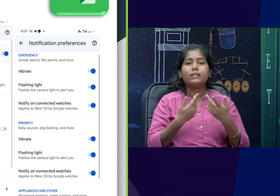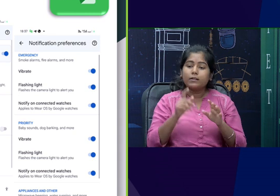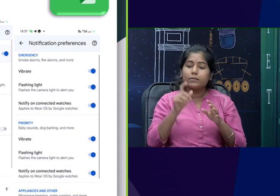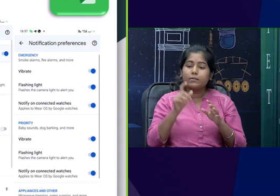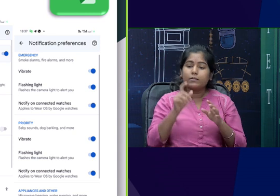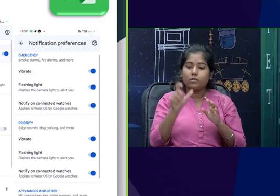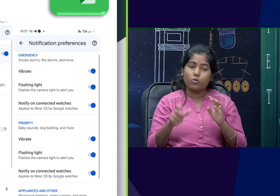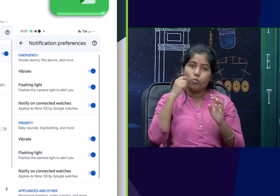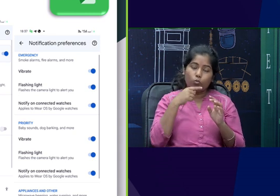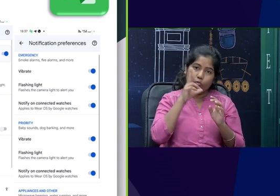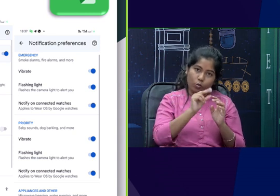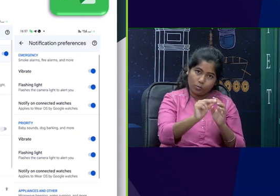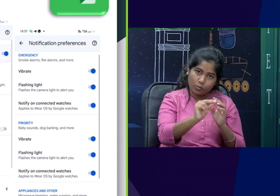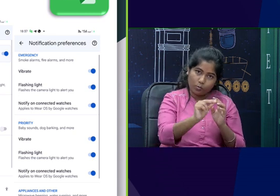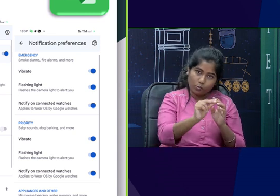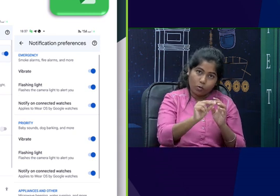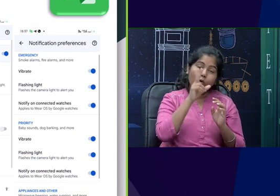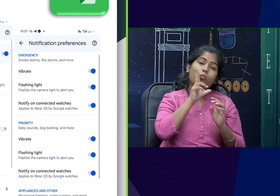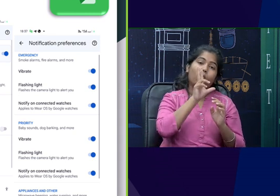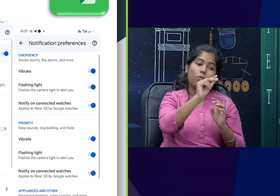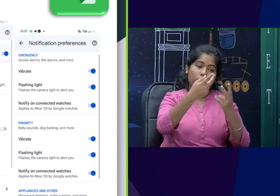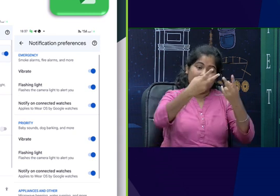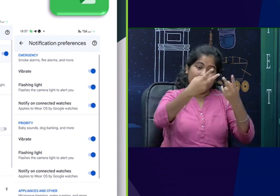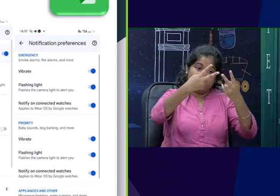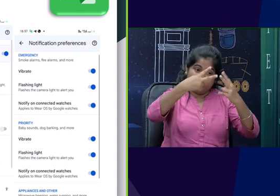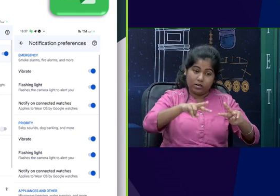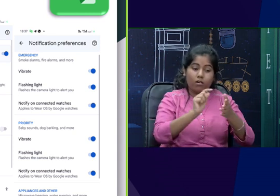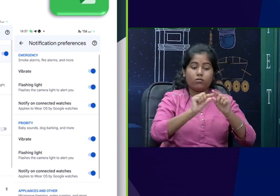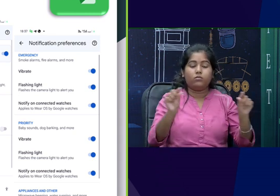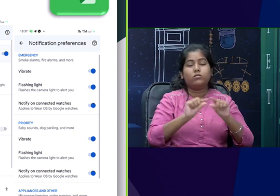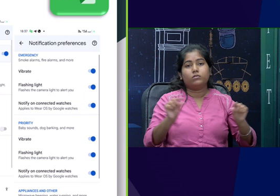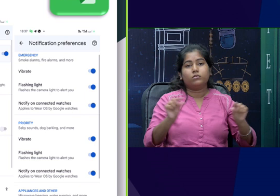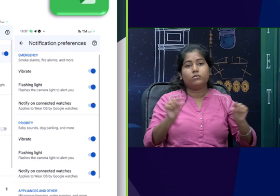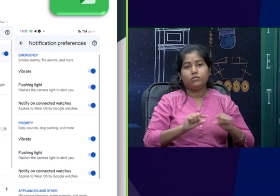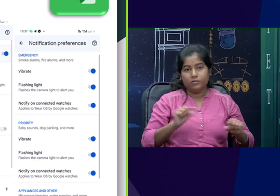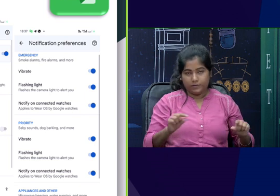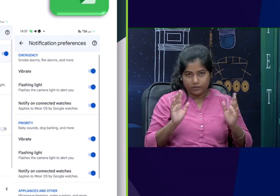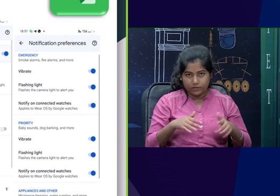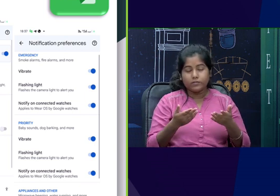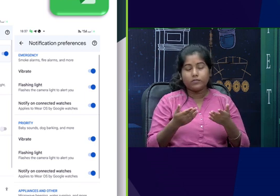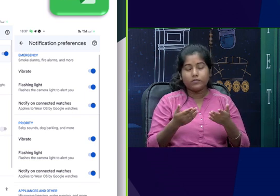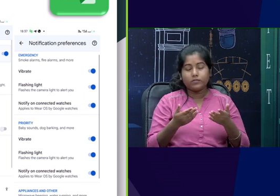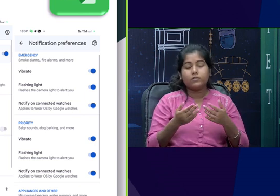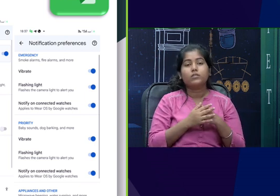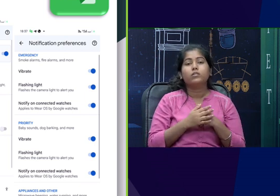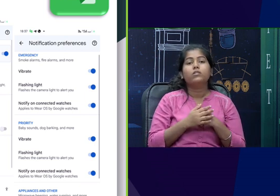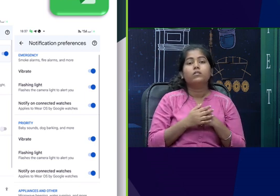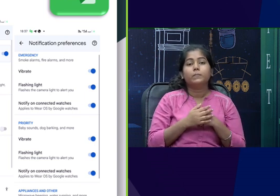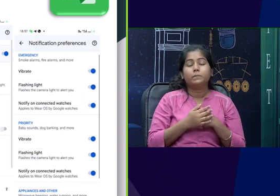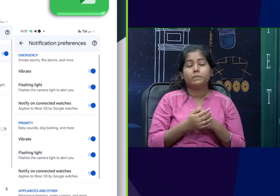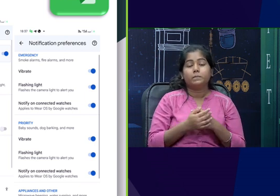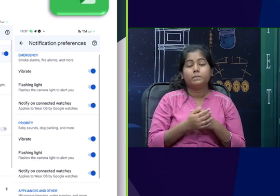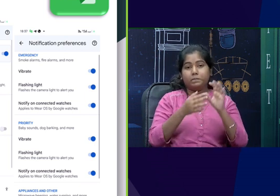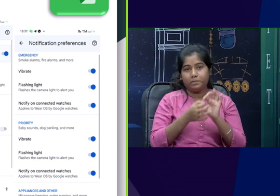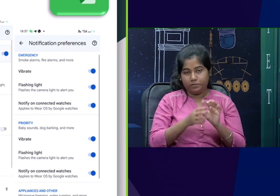है उसके जब वॉइस जो टेक्स्ट में आ रही है उसको लार्ज कर सकते हैं, और डिफरेंट थीम यूज कर सकते हैं, जो